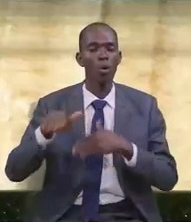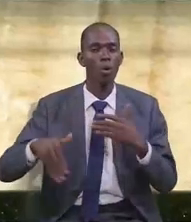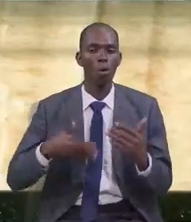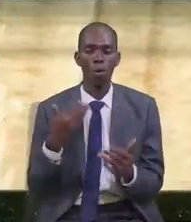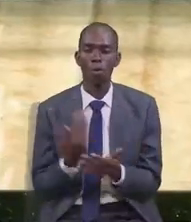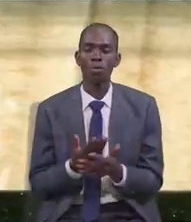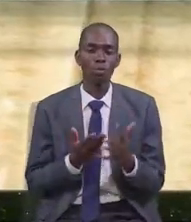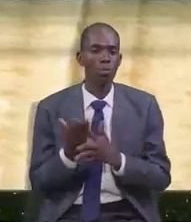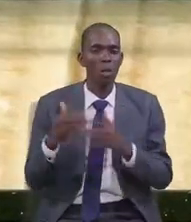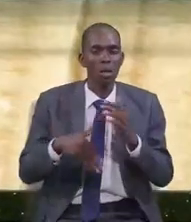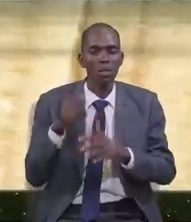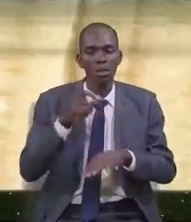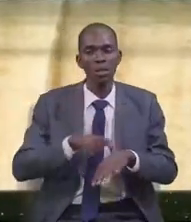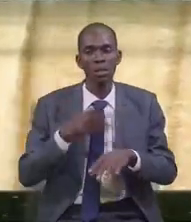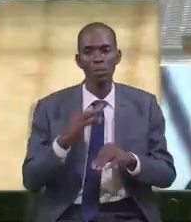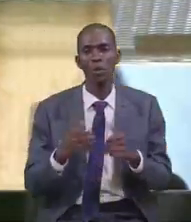naziréat. Verset